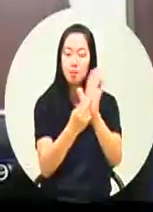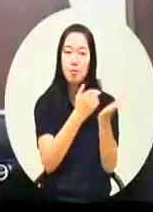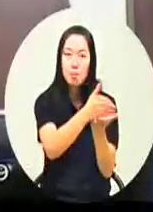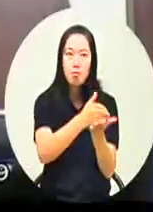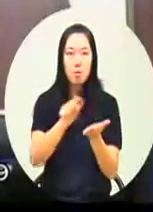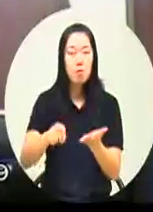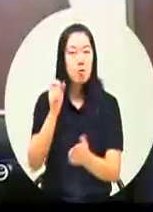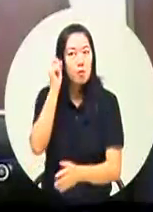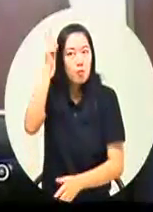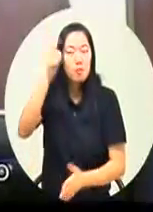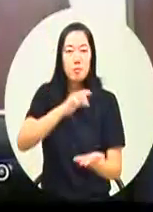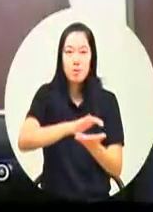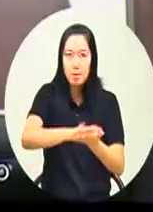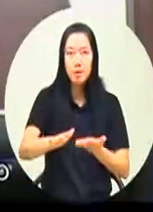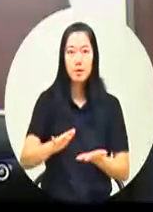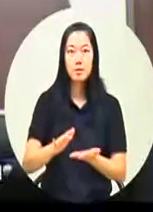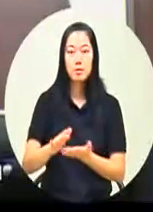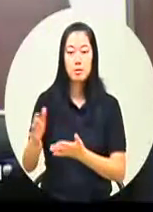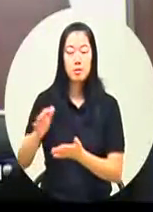只是卖车这件事。